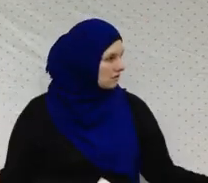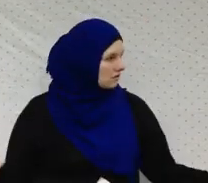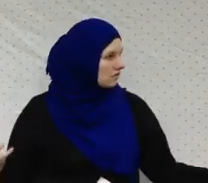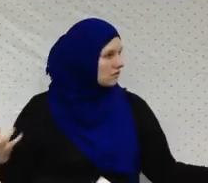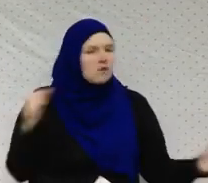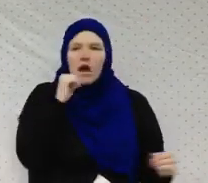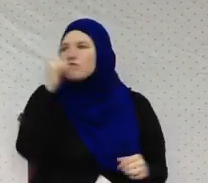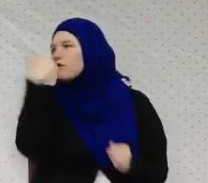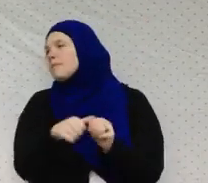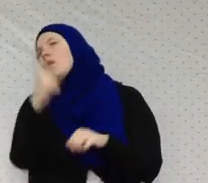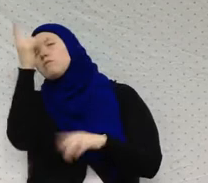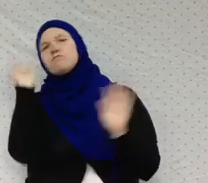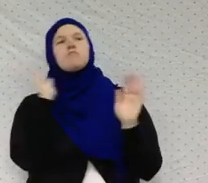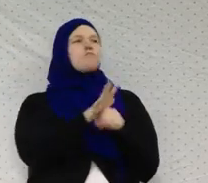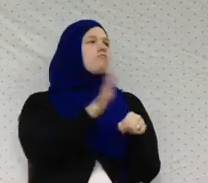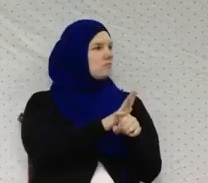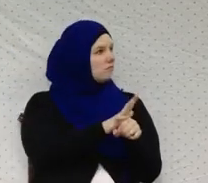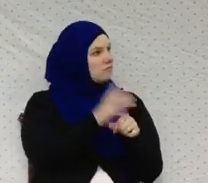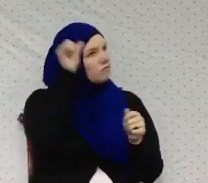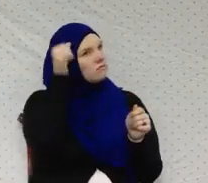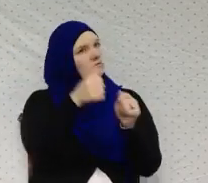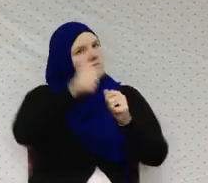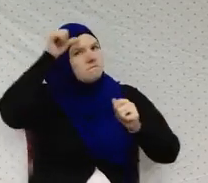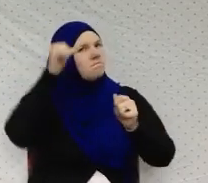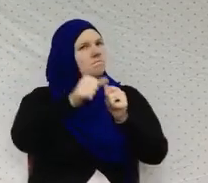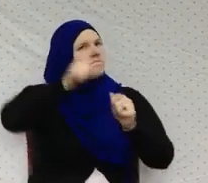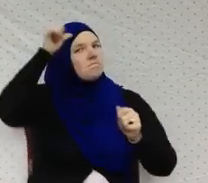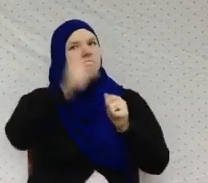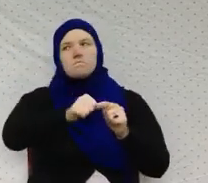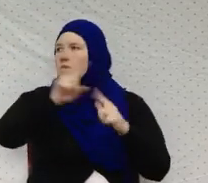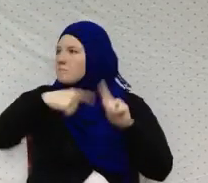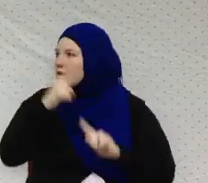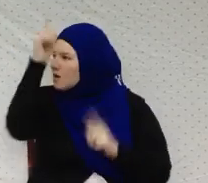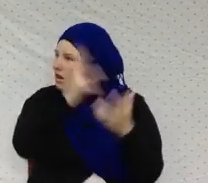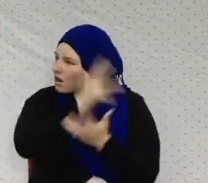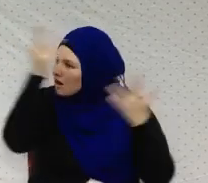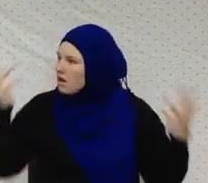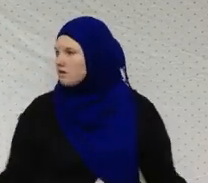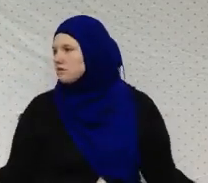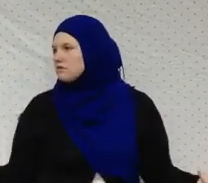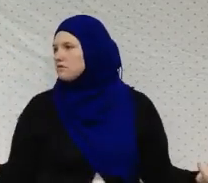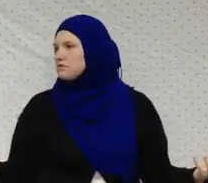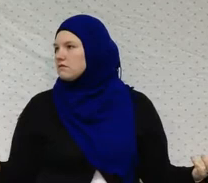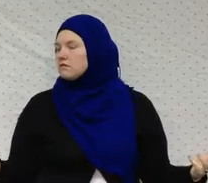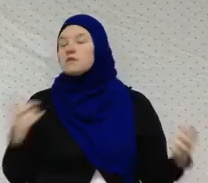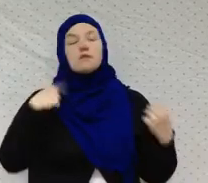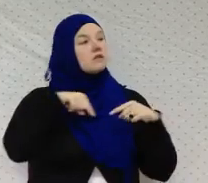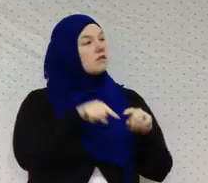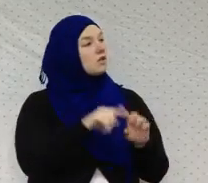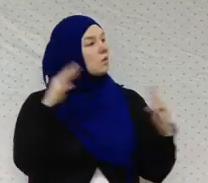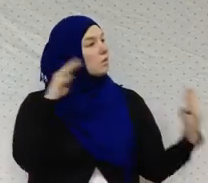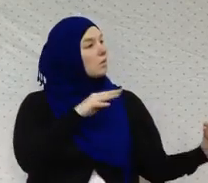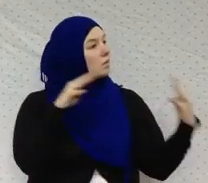In the battlefield, يَا أَيُّهَا الَّذِينَ آمَنُوا إِذَا لَقِيتُمُ الَّذِينَ كَفَرُوا إِذَا لَقِيتُمْ